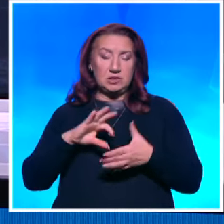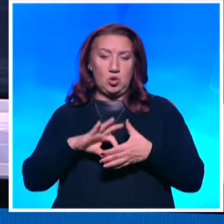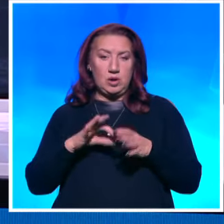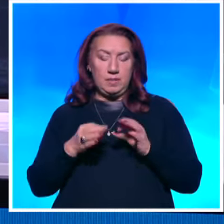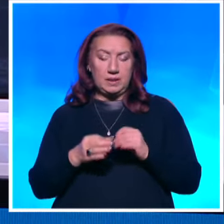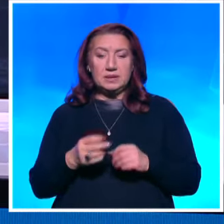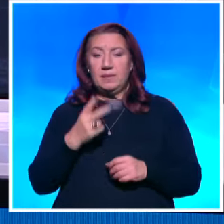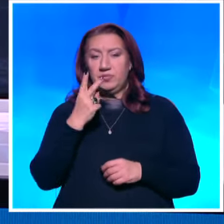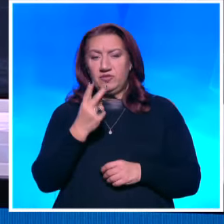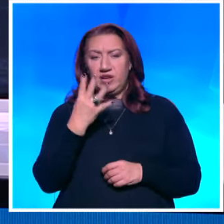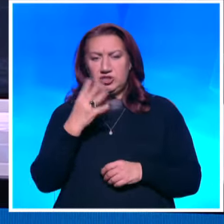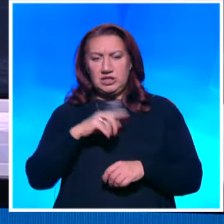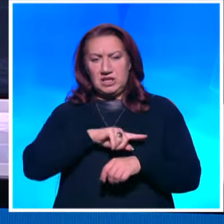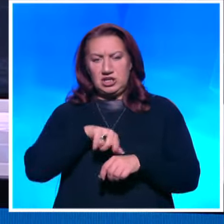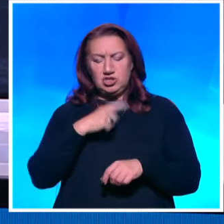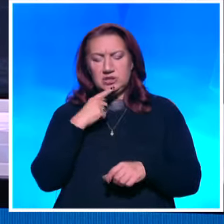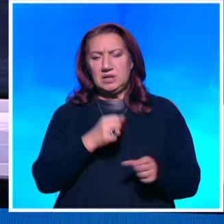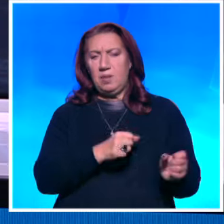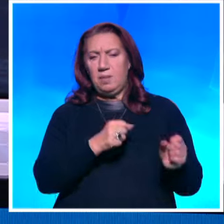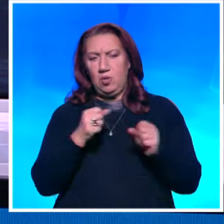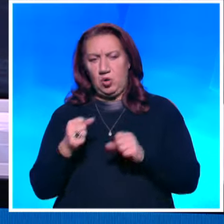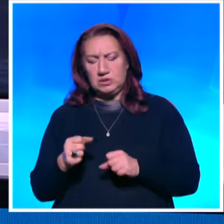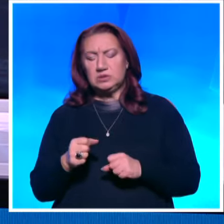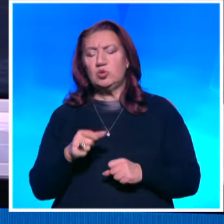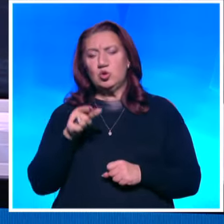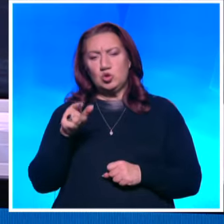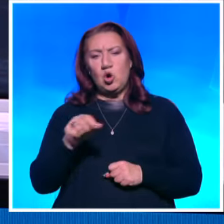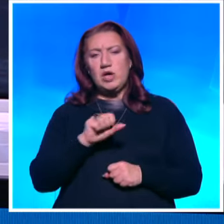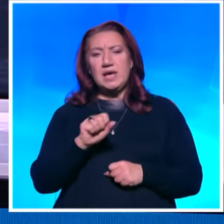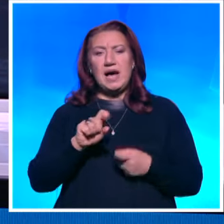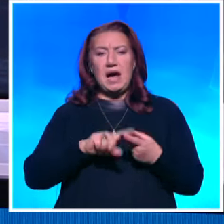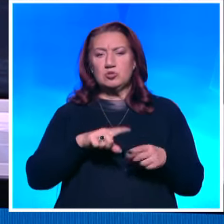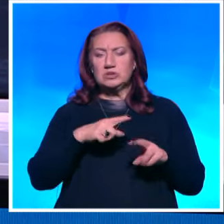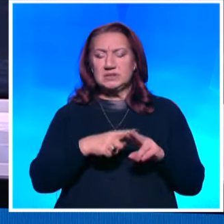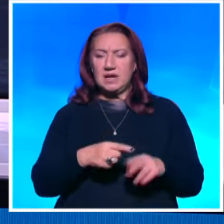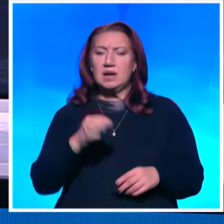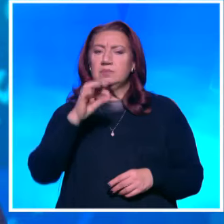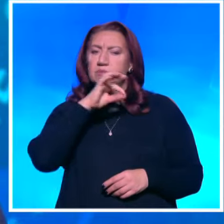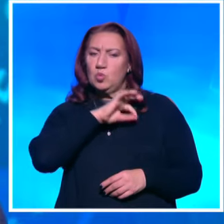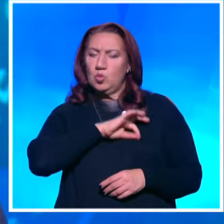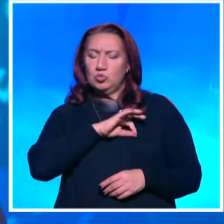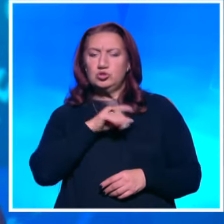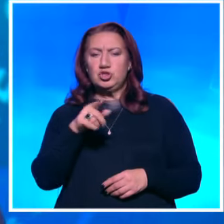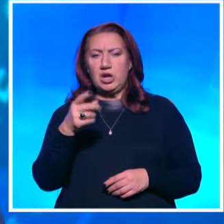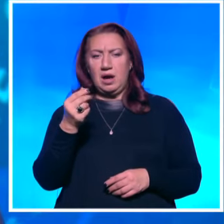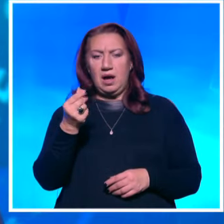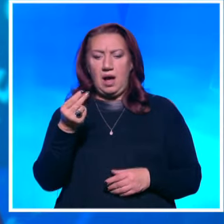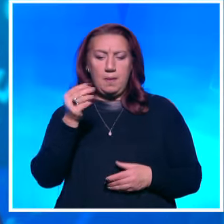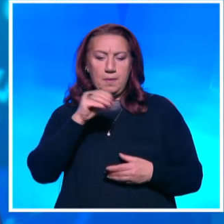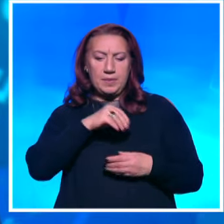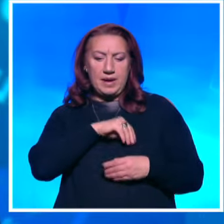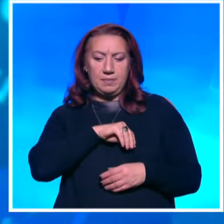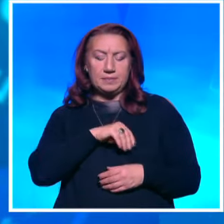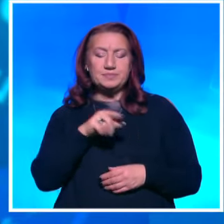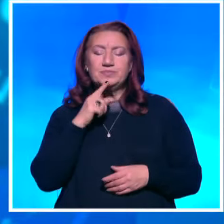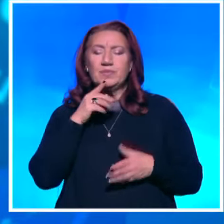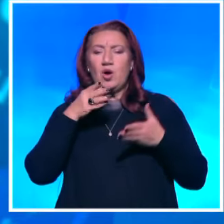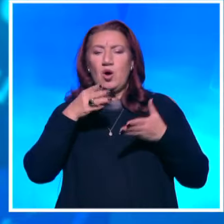столица карлос насар получиха олимпийските си премии наш гост по темата е спортният журналист николай кръстев добър вечер добър вечер господин кръстев значи